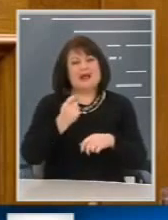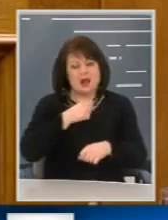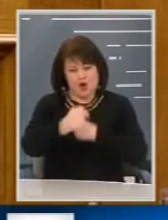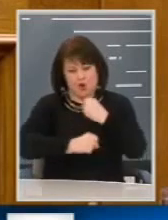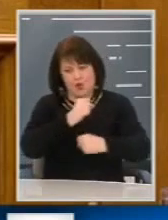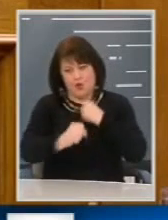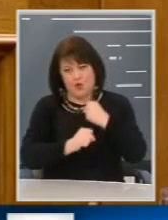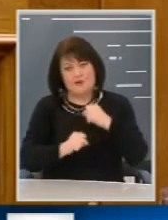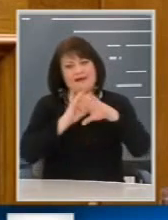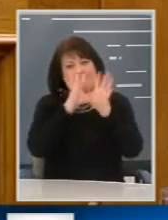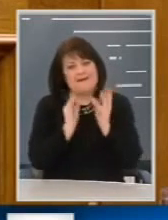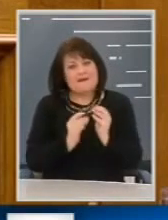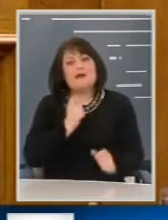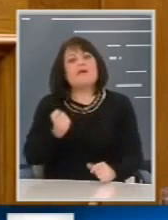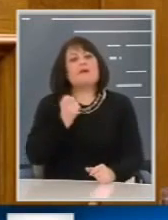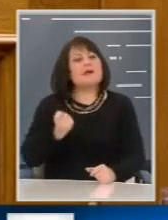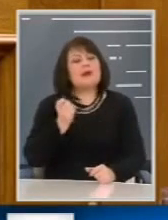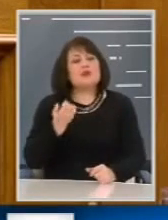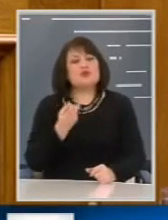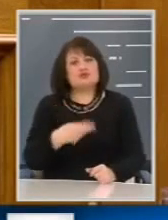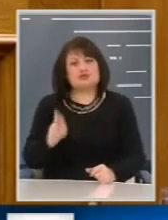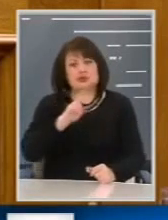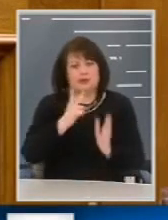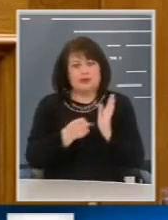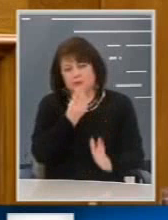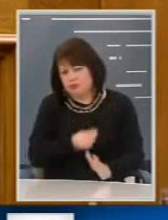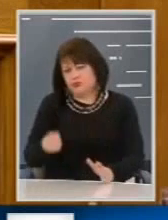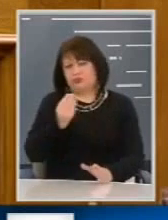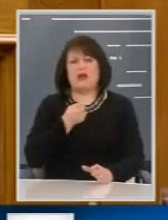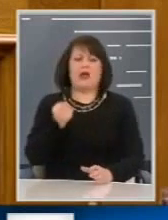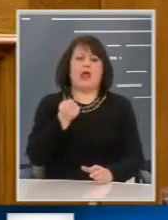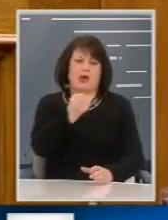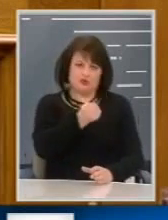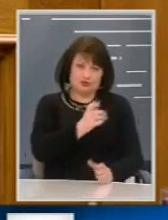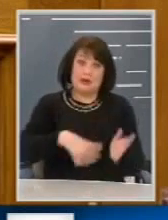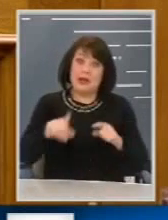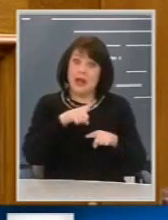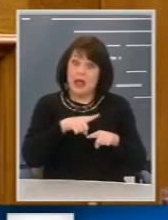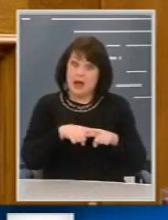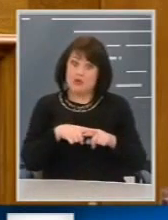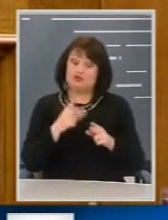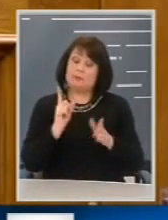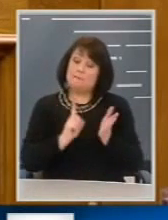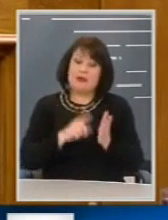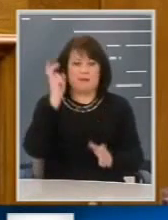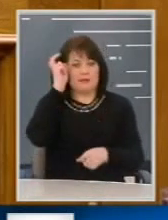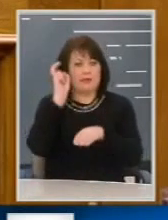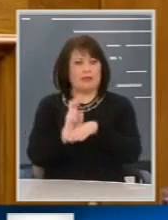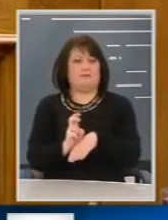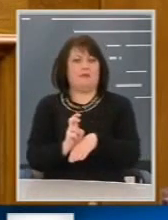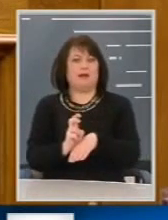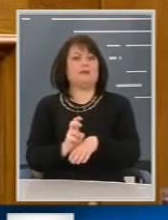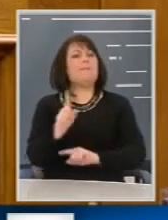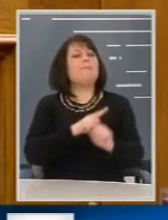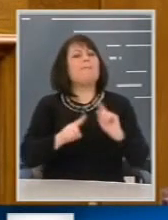το συνολικό χρέος τους είχε εκτοξευθεί στο διπλάσιο. Ο ελληνικός λαός αξίζει να θυμάται ποιοι